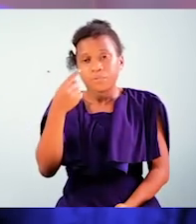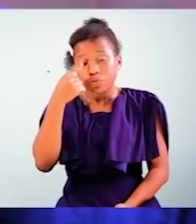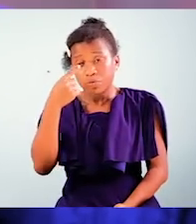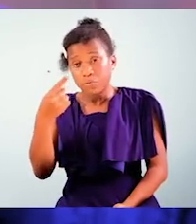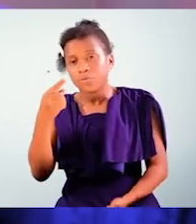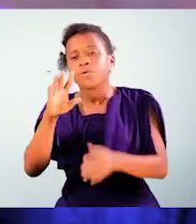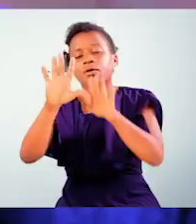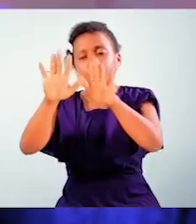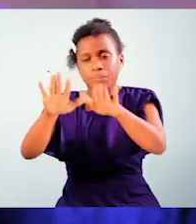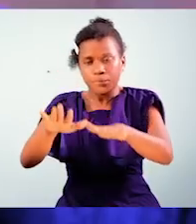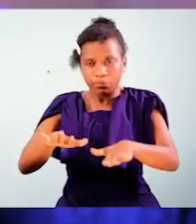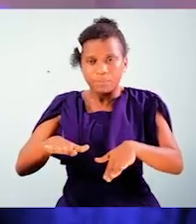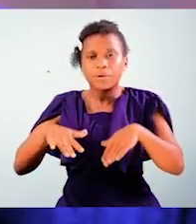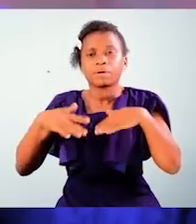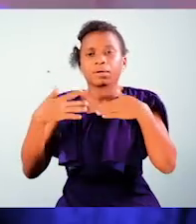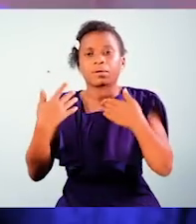pia.